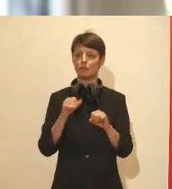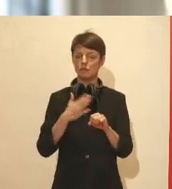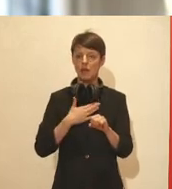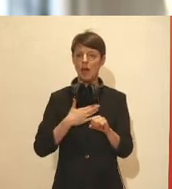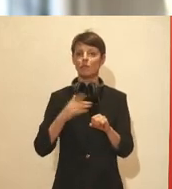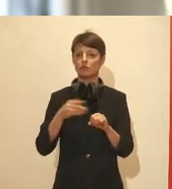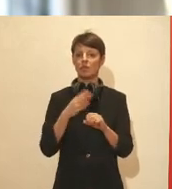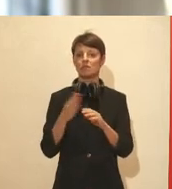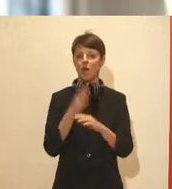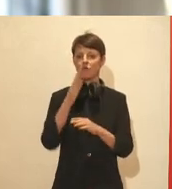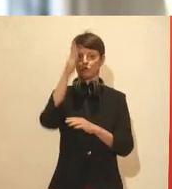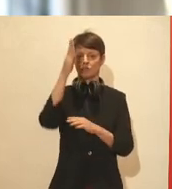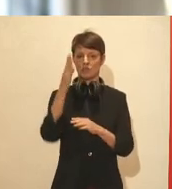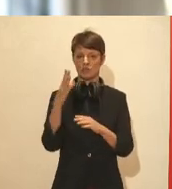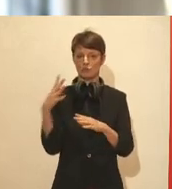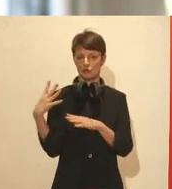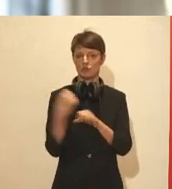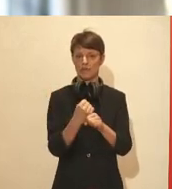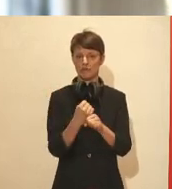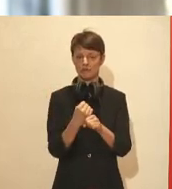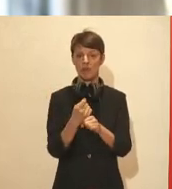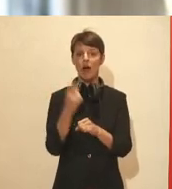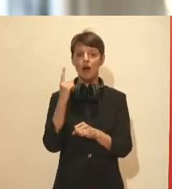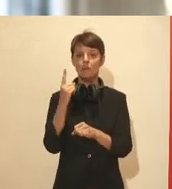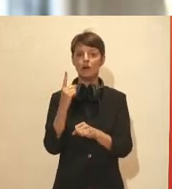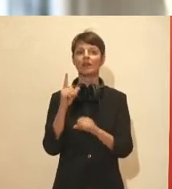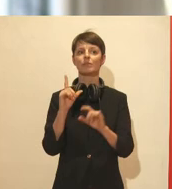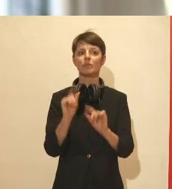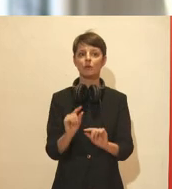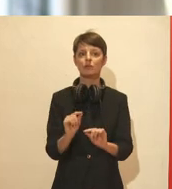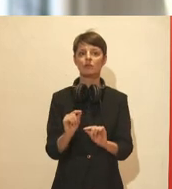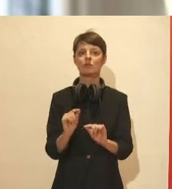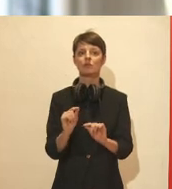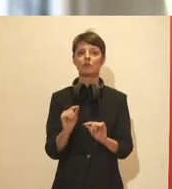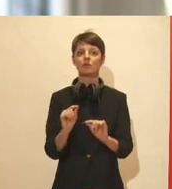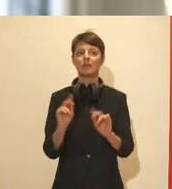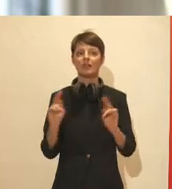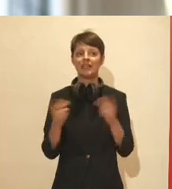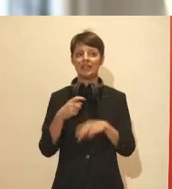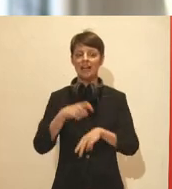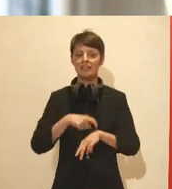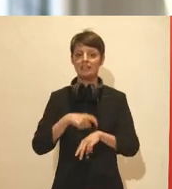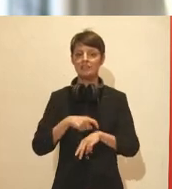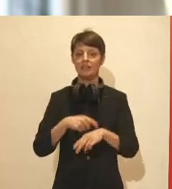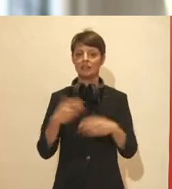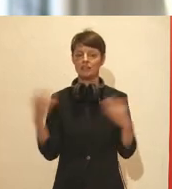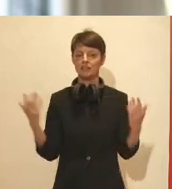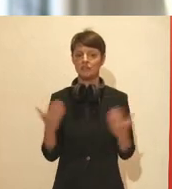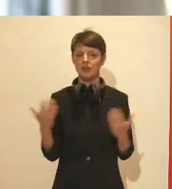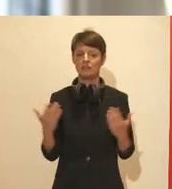erfahren aber bedeutet leicht ich auch einen